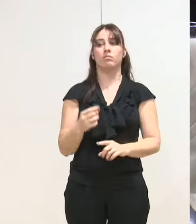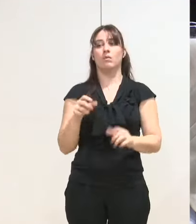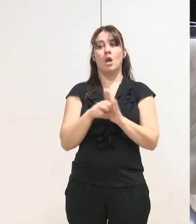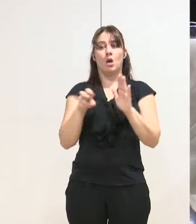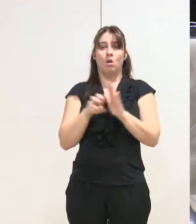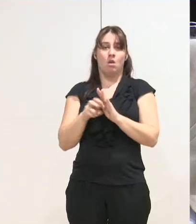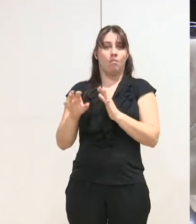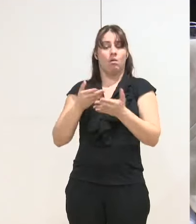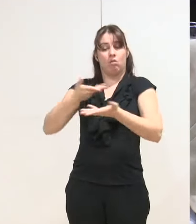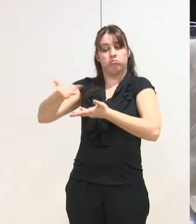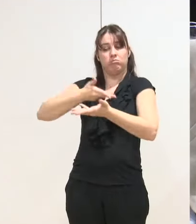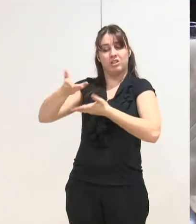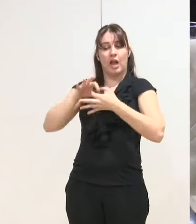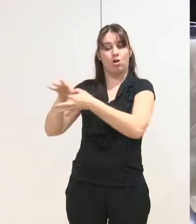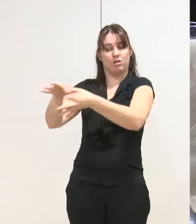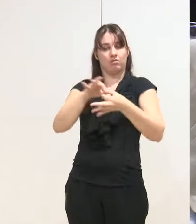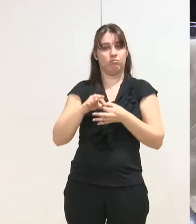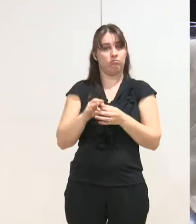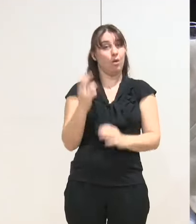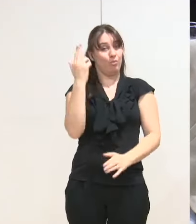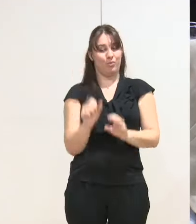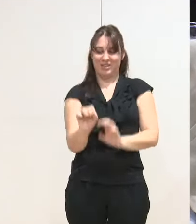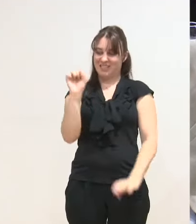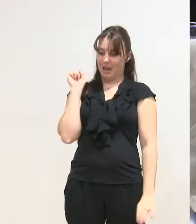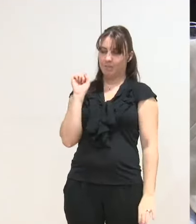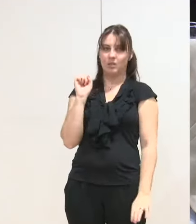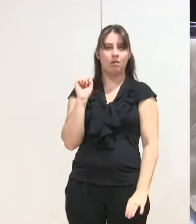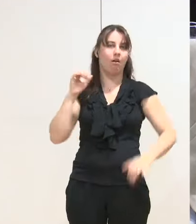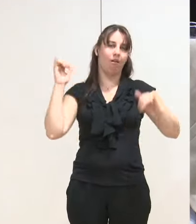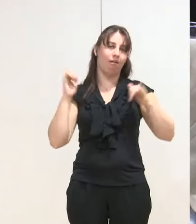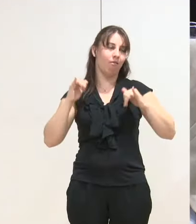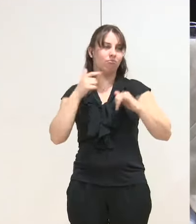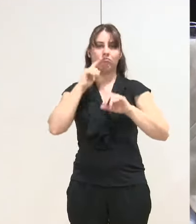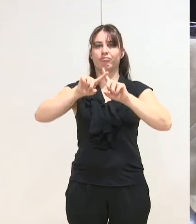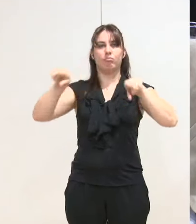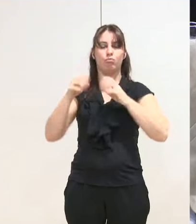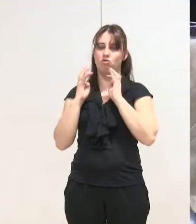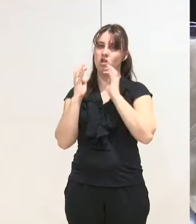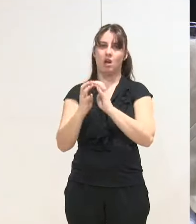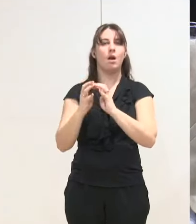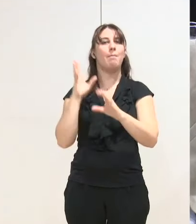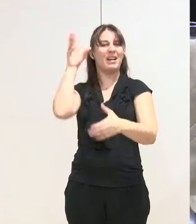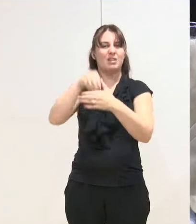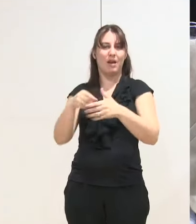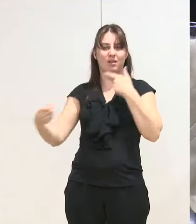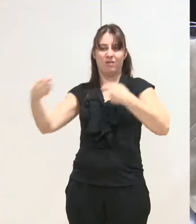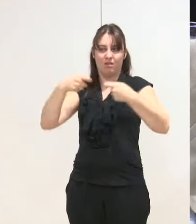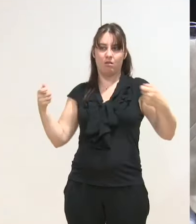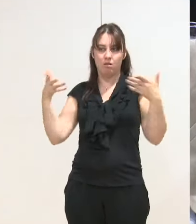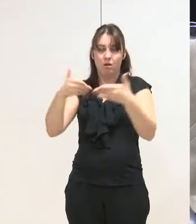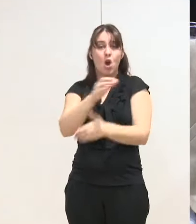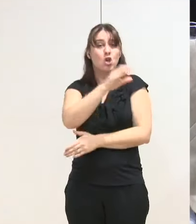les habitants il a démarré samedi dernier avec le beau succès des budgets participatif 150 projets